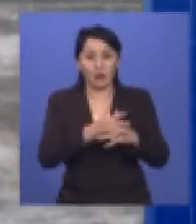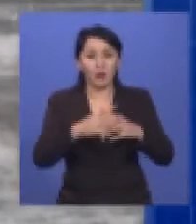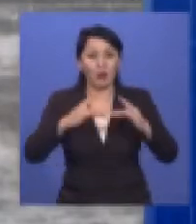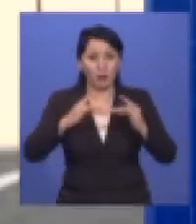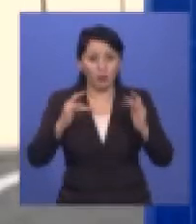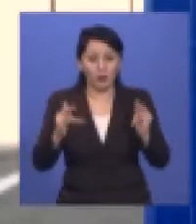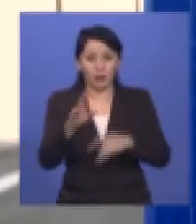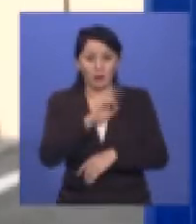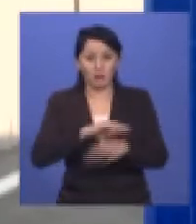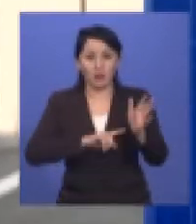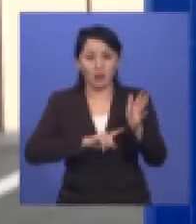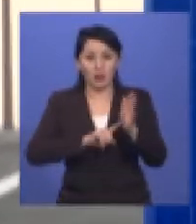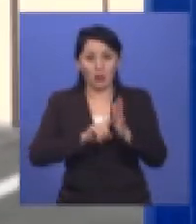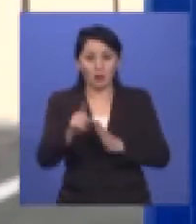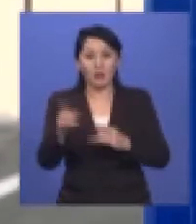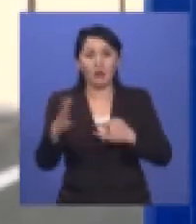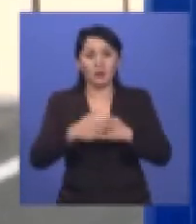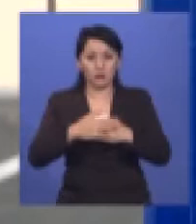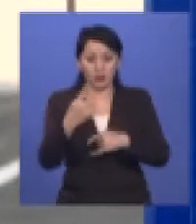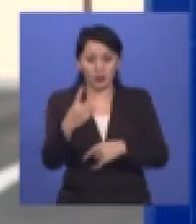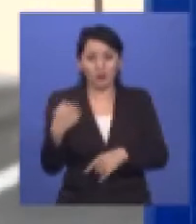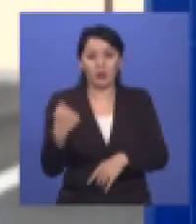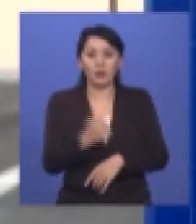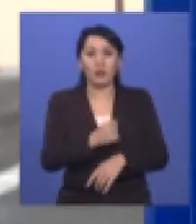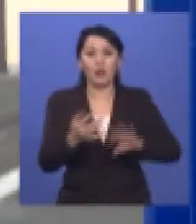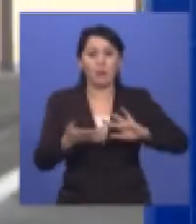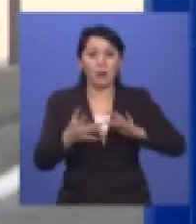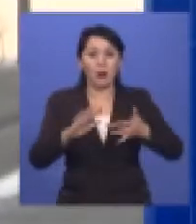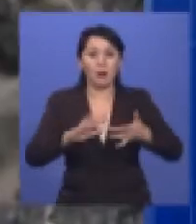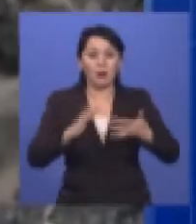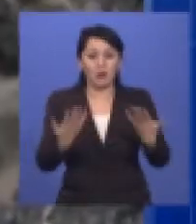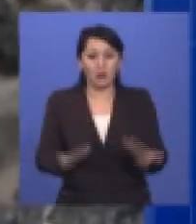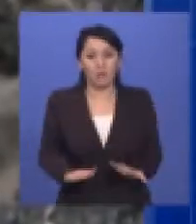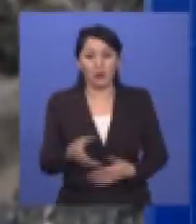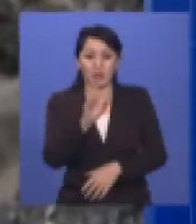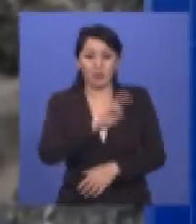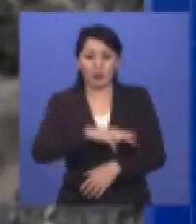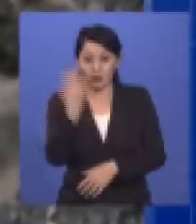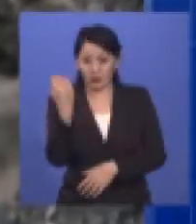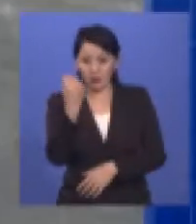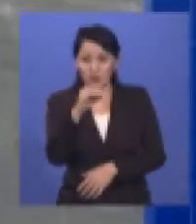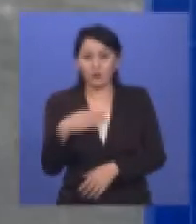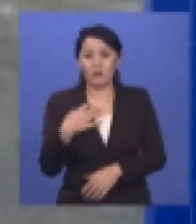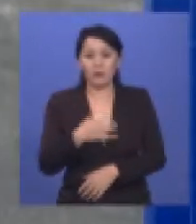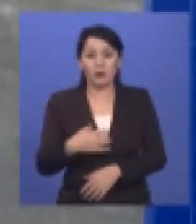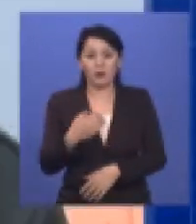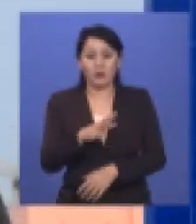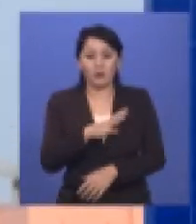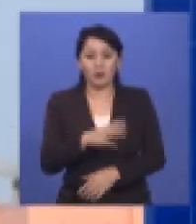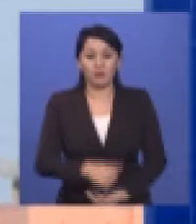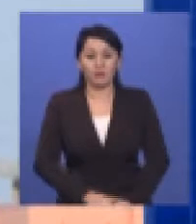көпірдің жөндеу жұмыстарына жабылғанына 2 апта болды. Әлеуметтік желілерде тұрғындар бұл жұмыстардың сапасына алаңдаушылық білдірді.